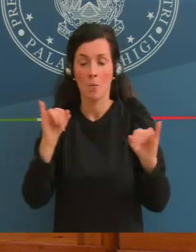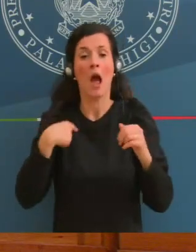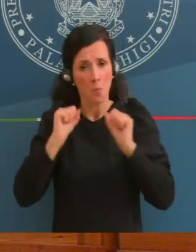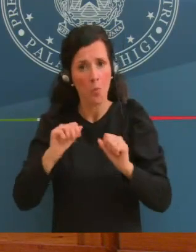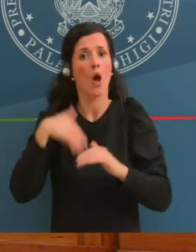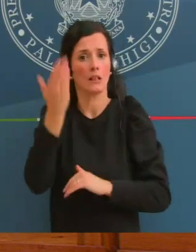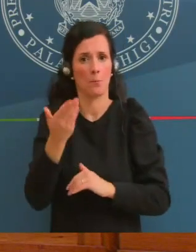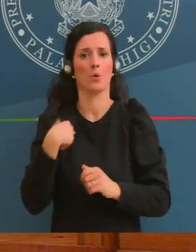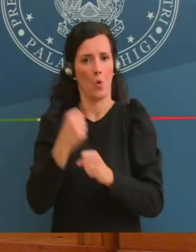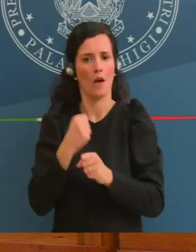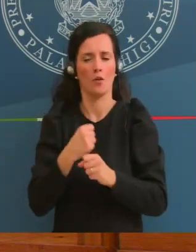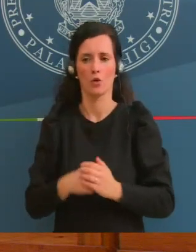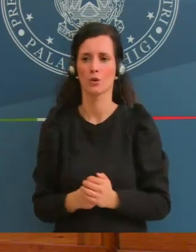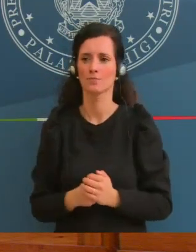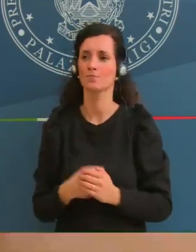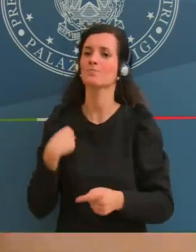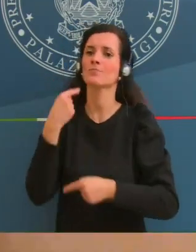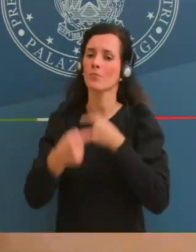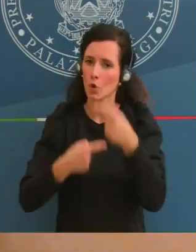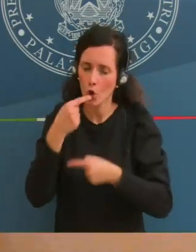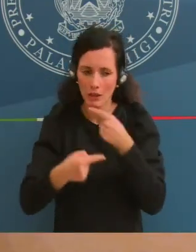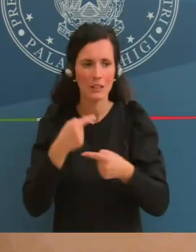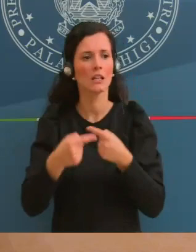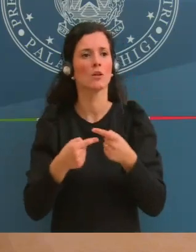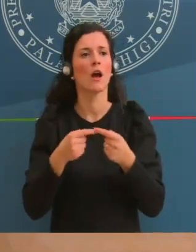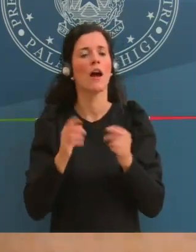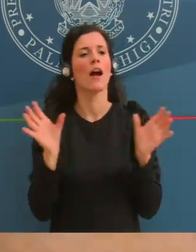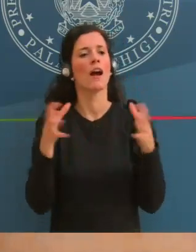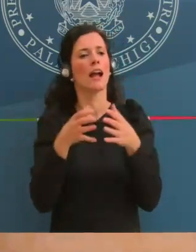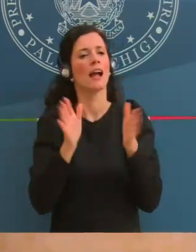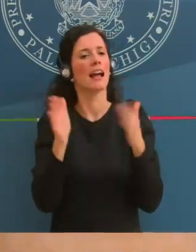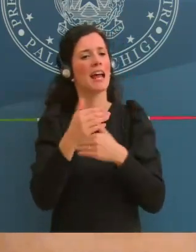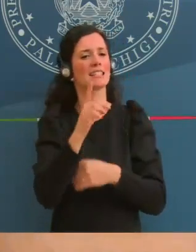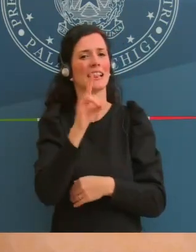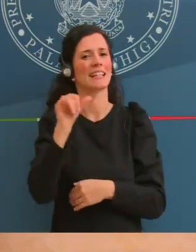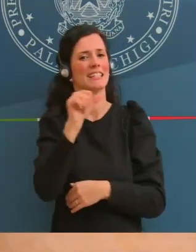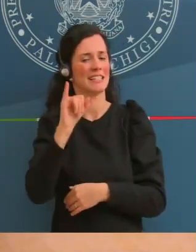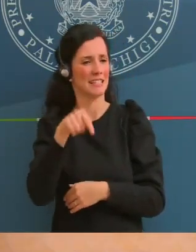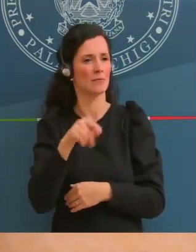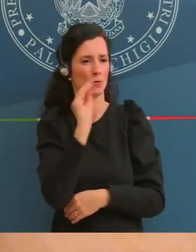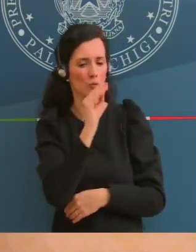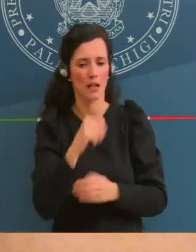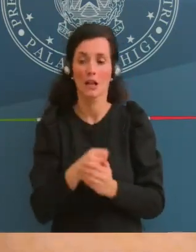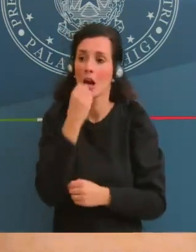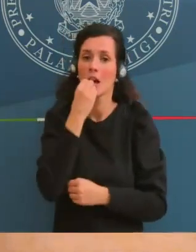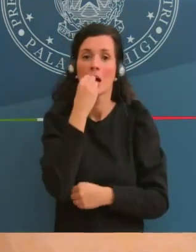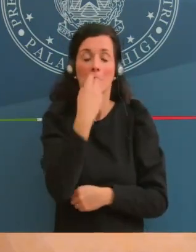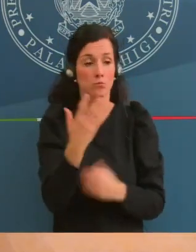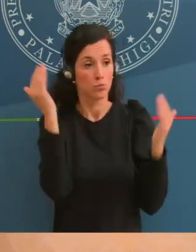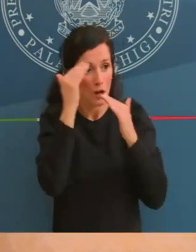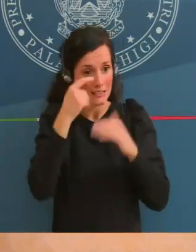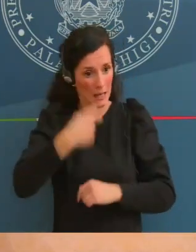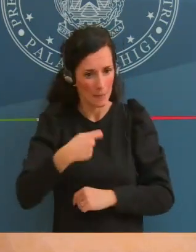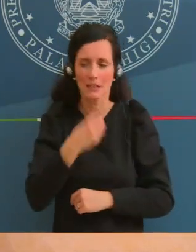dei temi che possono essere divisori all'interno della maggioranza penso ad esempio appunto al match ma anche alle riforme penso alla gestione di